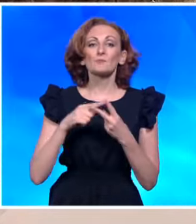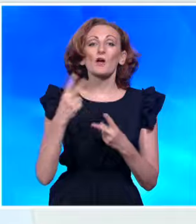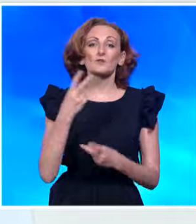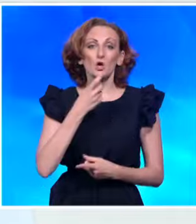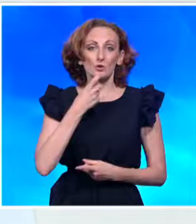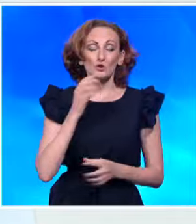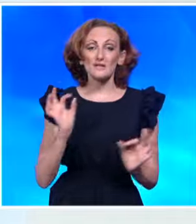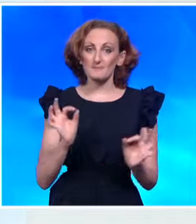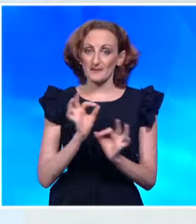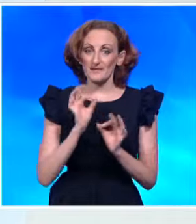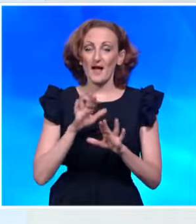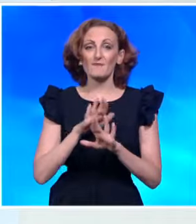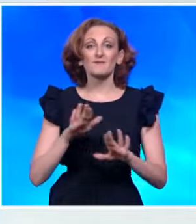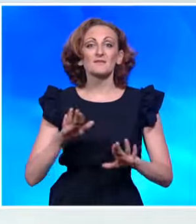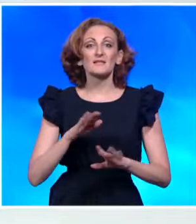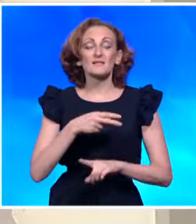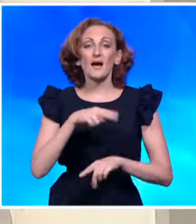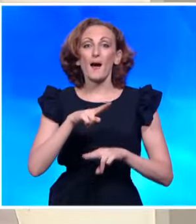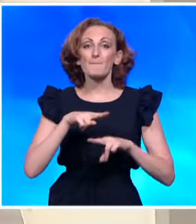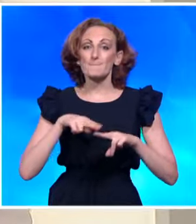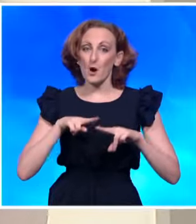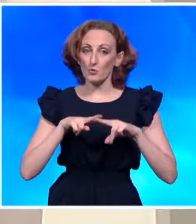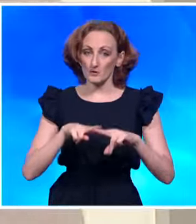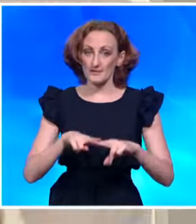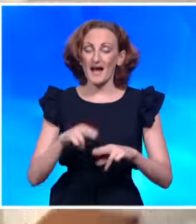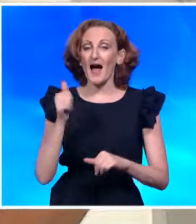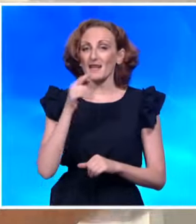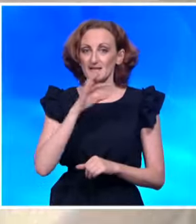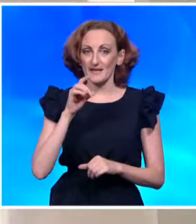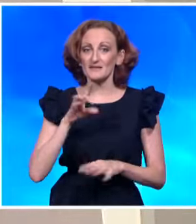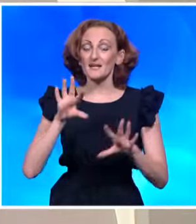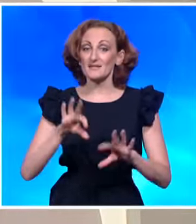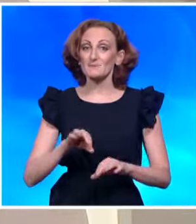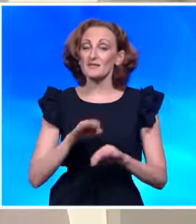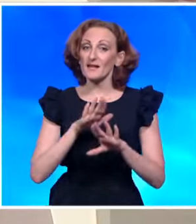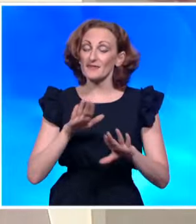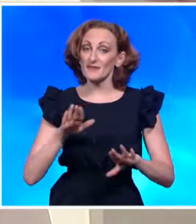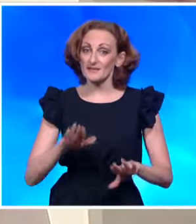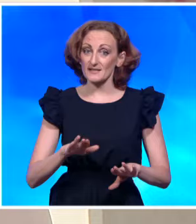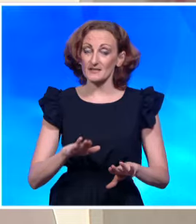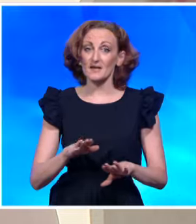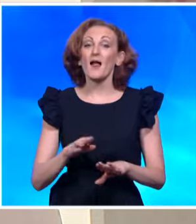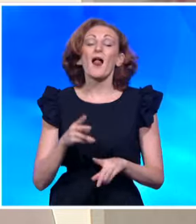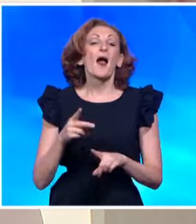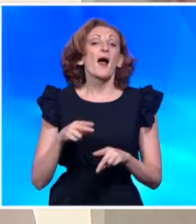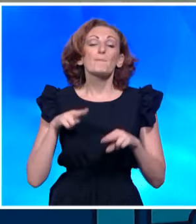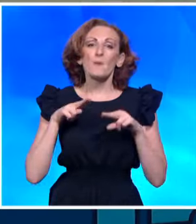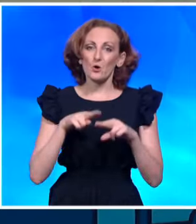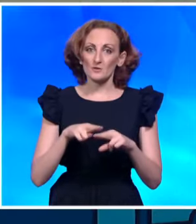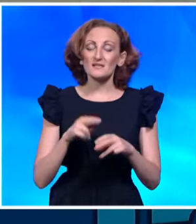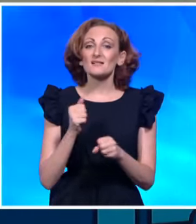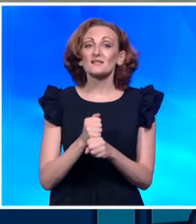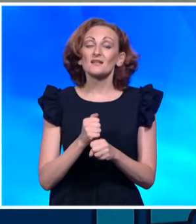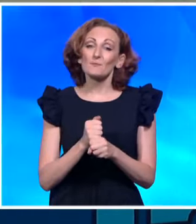година специализант в детската клиника към Александровска. Казва, че избира педиатрията заради възможността да работи с най-борбените пациенти